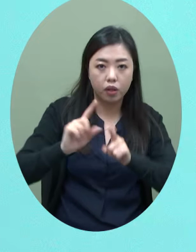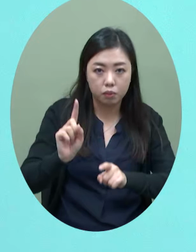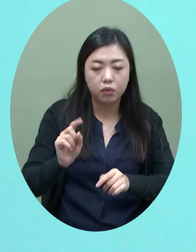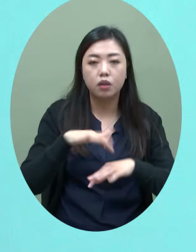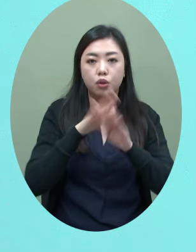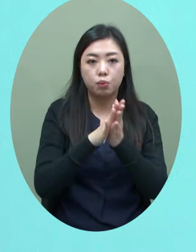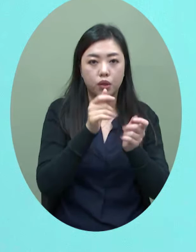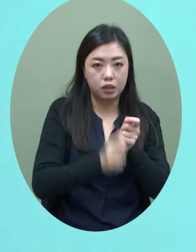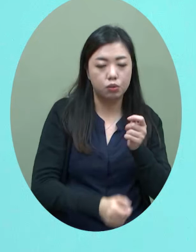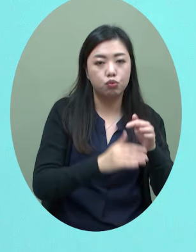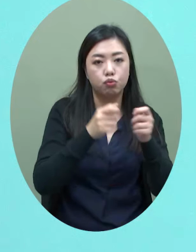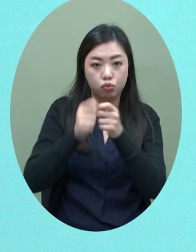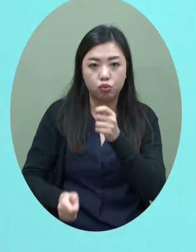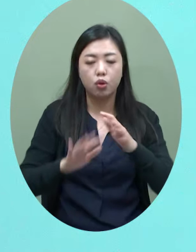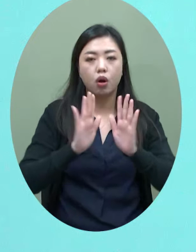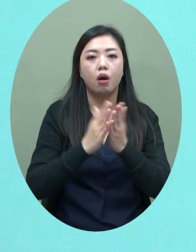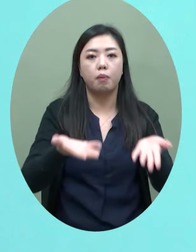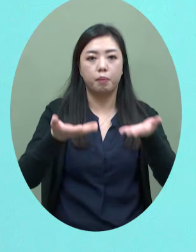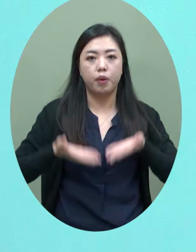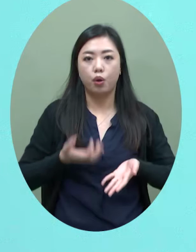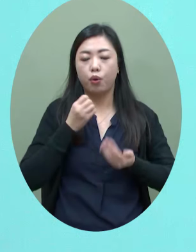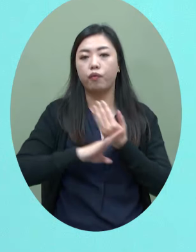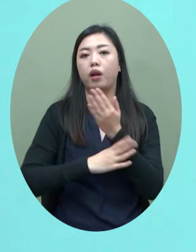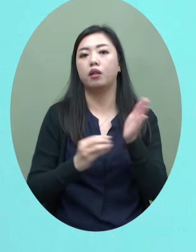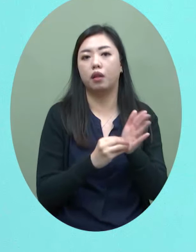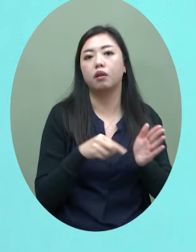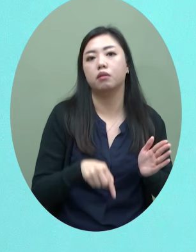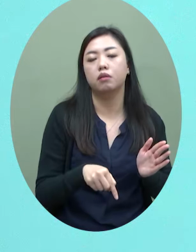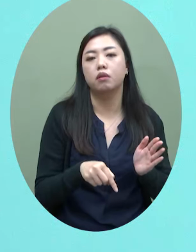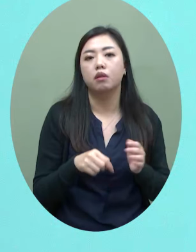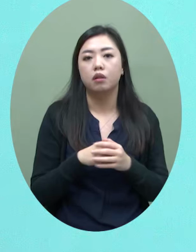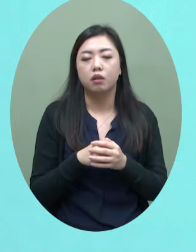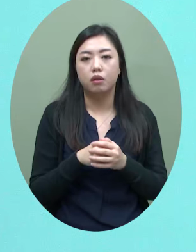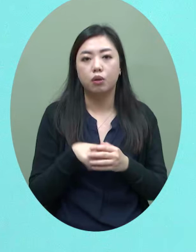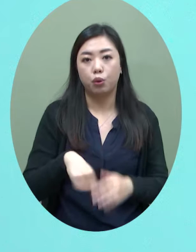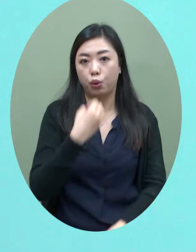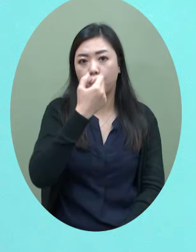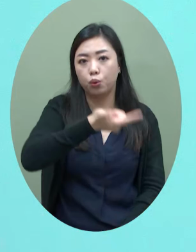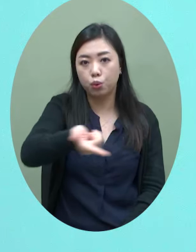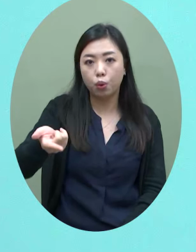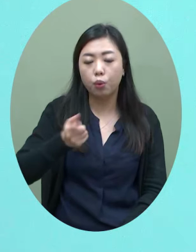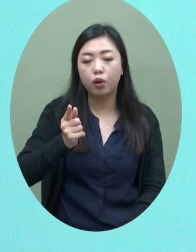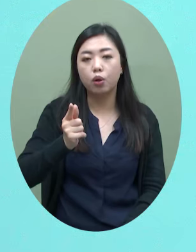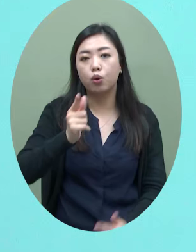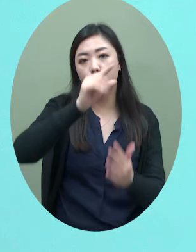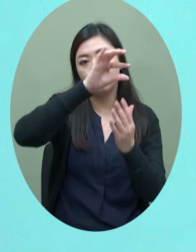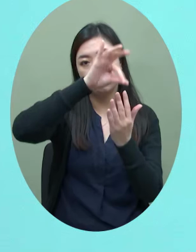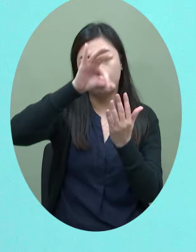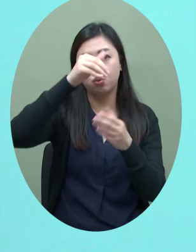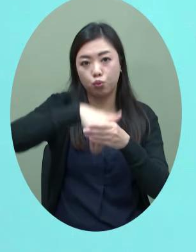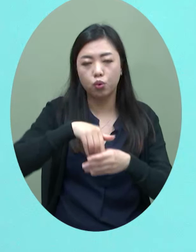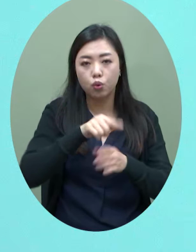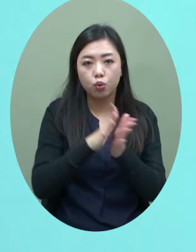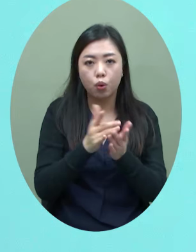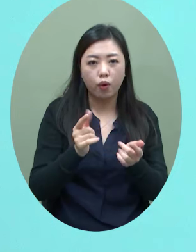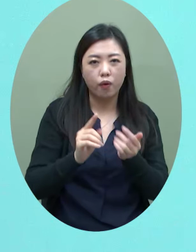哋咧進行本地立法。因為本地有很多關於選舉的法律